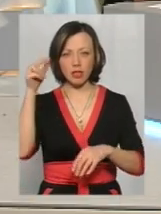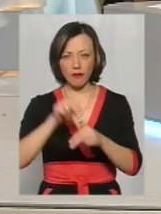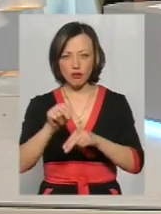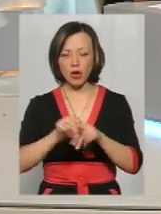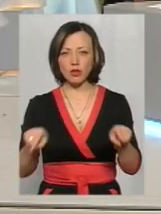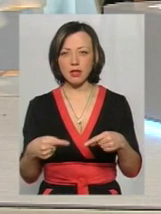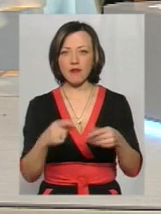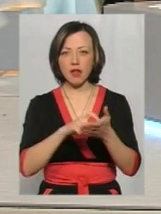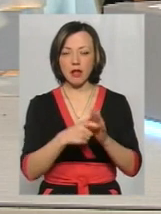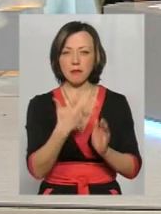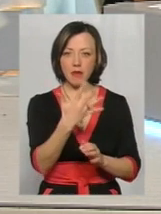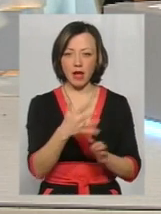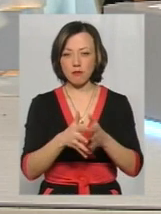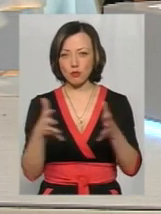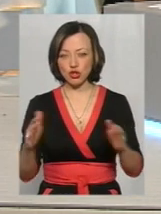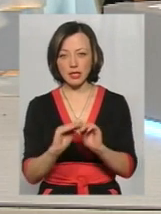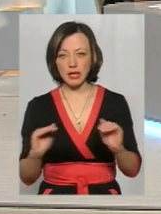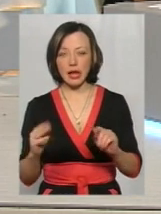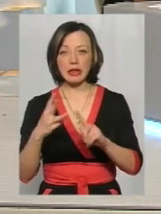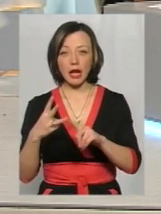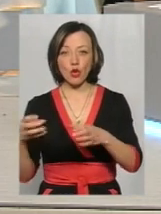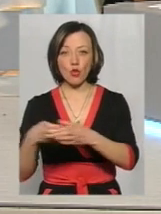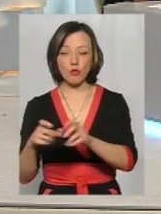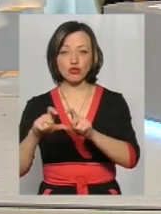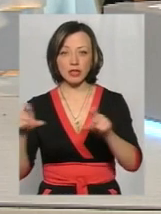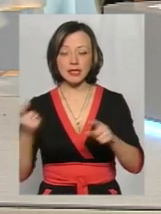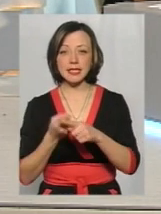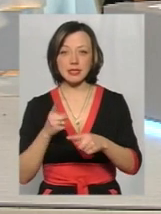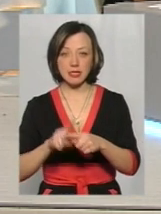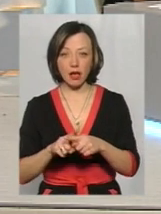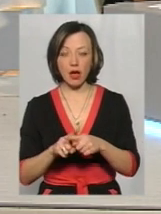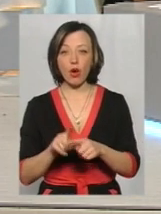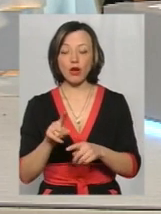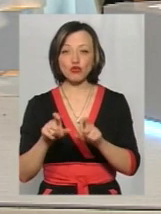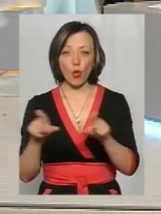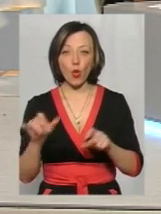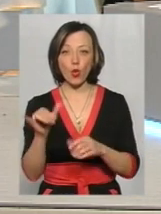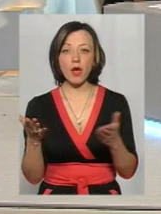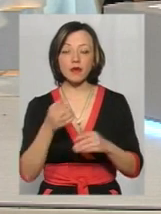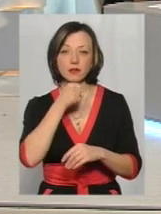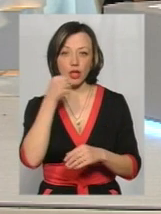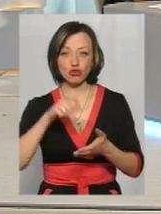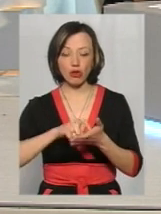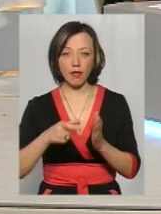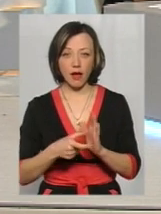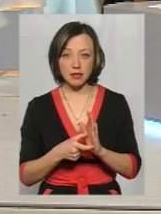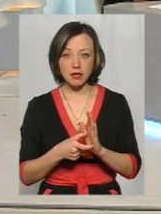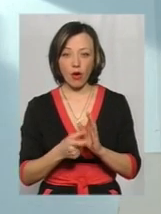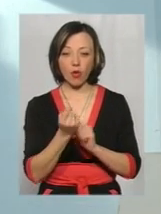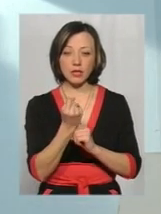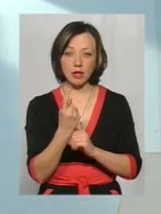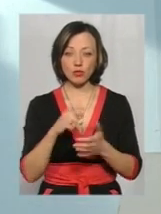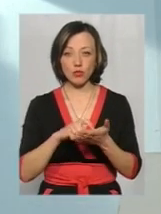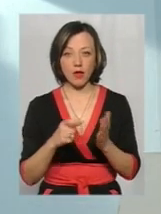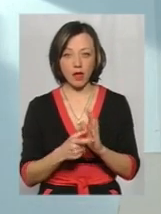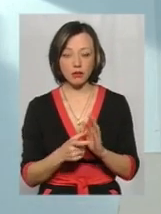класах, де 5 і більше учнів. І третя група шкіл – це школи, у яких в старших класах, тобто в 11